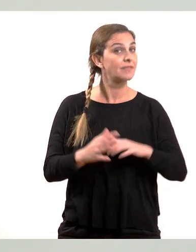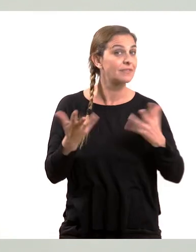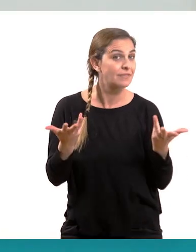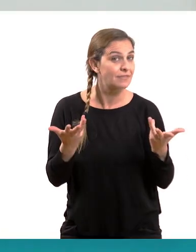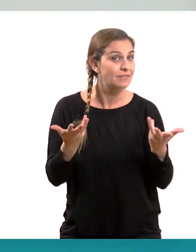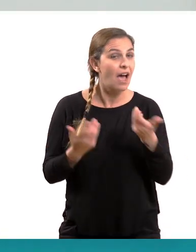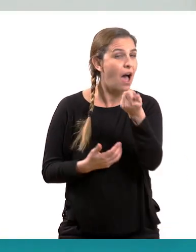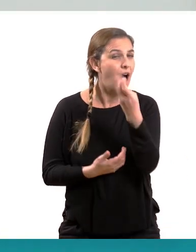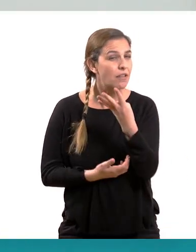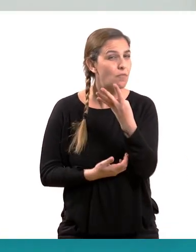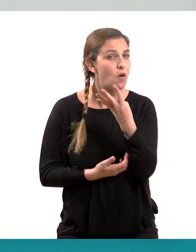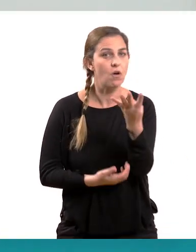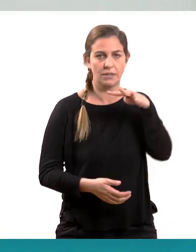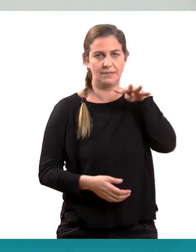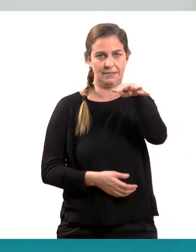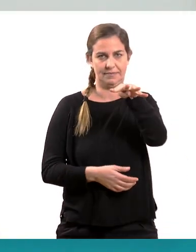Τετραψήφιων.